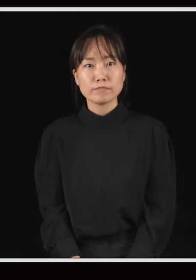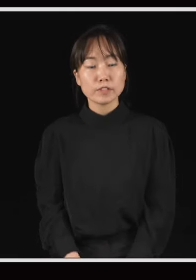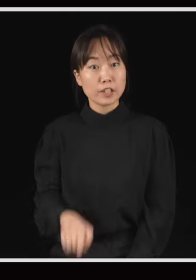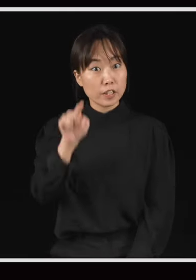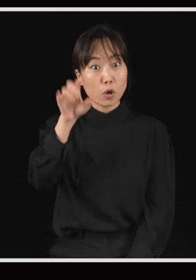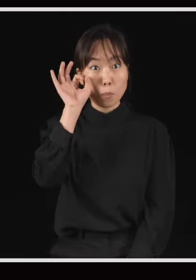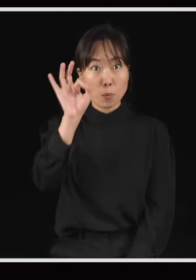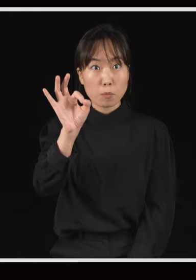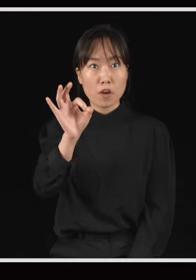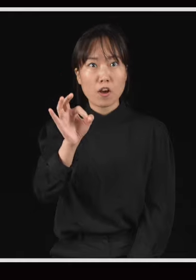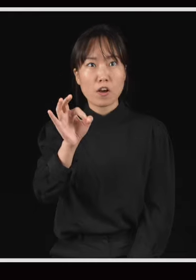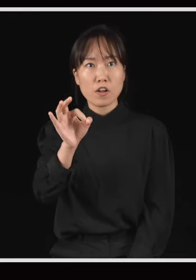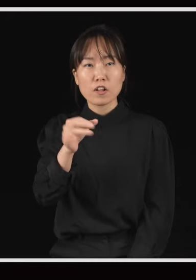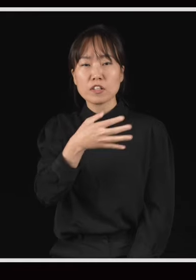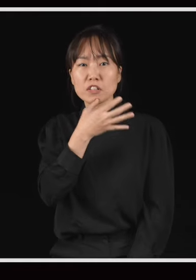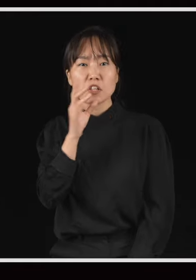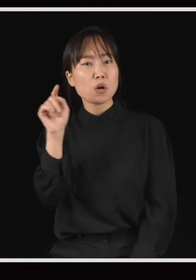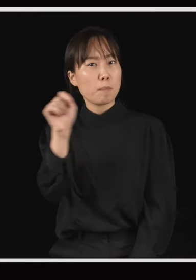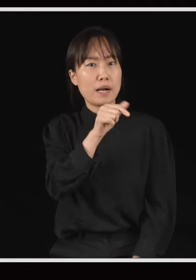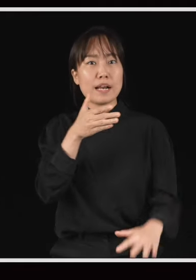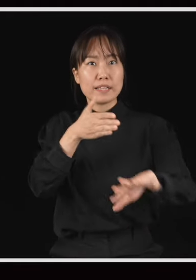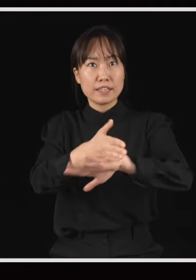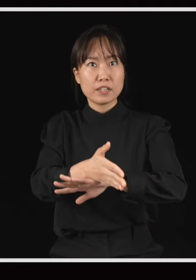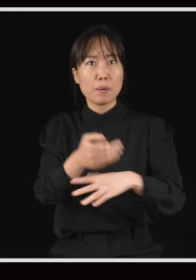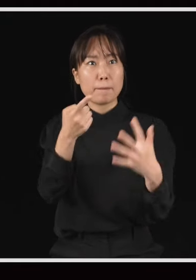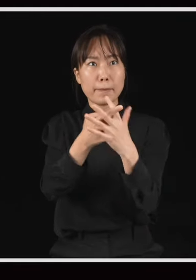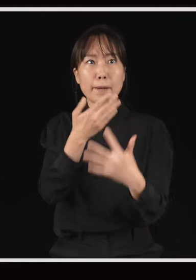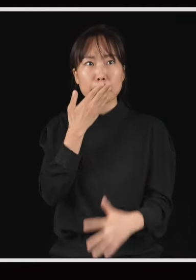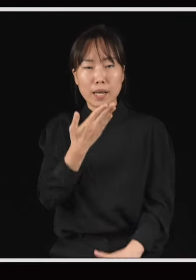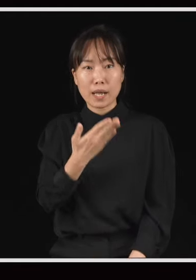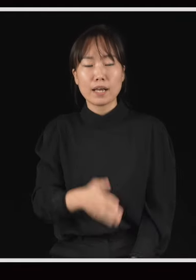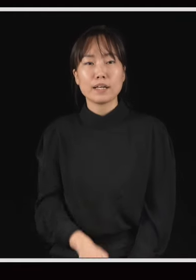그걸 설명할 수 있는 개념이 결국엔 노화의 속도입니다.